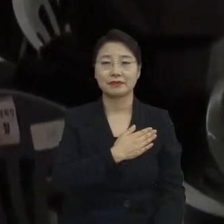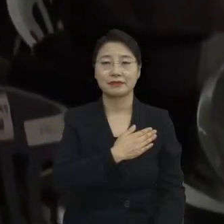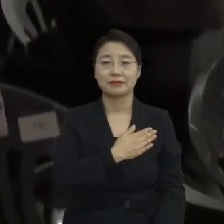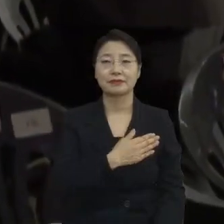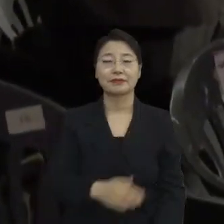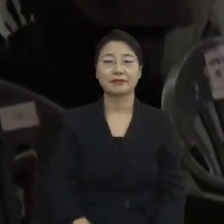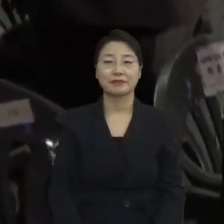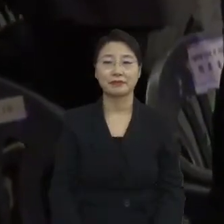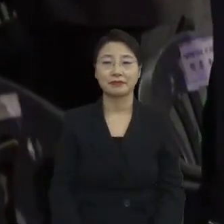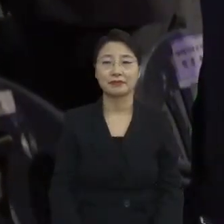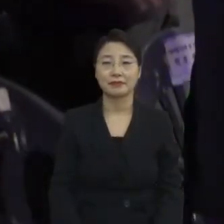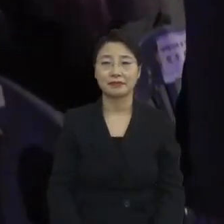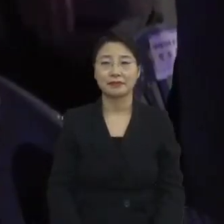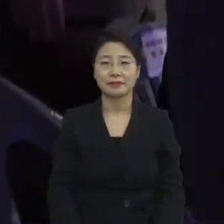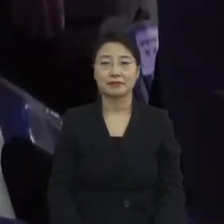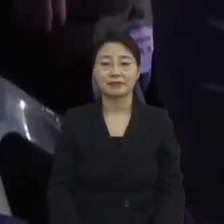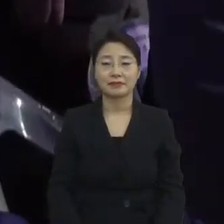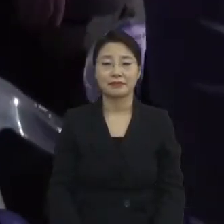바로